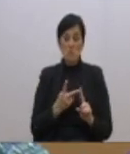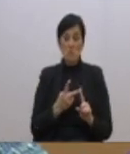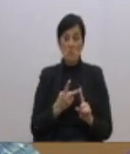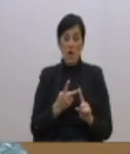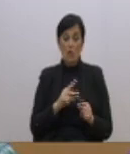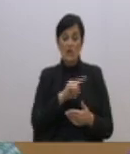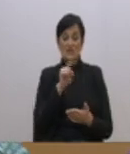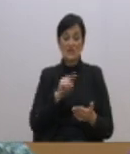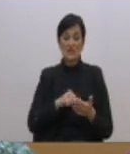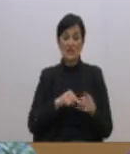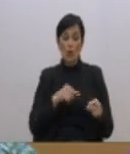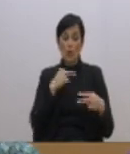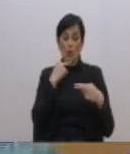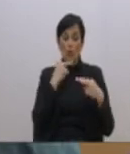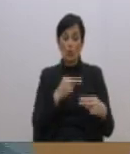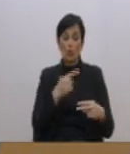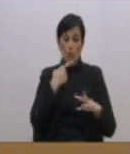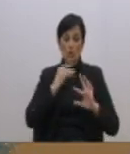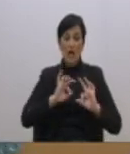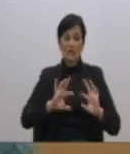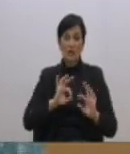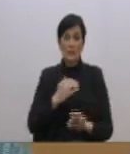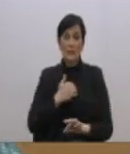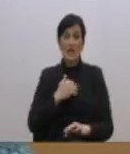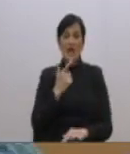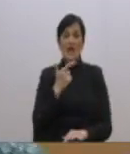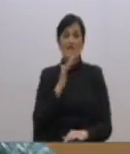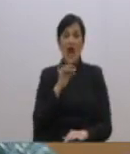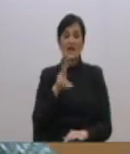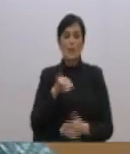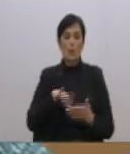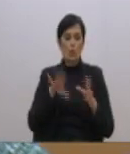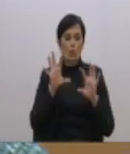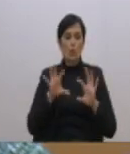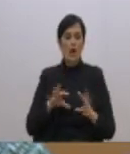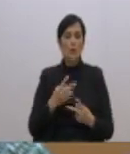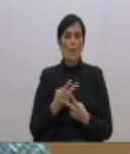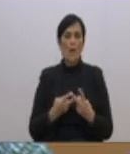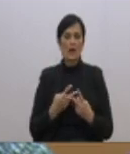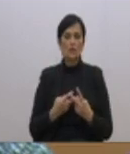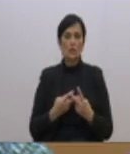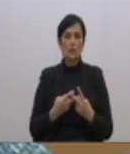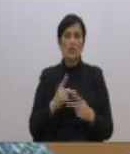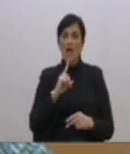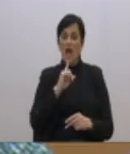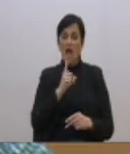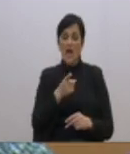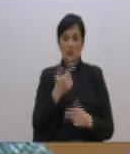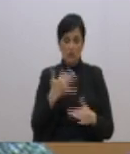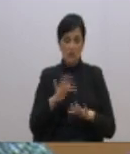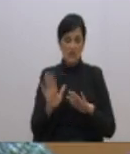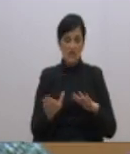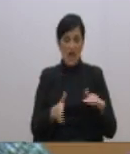მეორე საკითხი ყურადღება თქვენი გავამახვილო, ეს ეხება ნიკაგვარამიას უკანონო პატიმრობას. ერთი წელი გავიდა მას